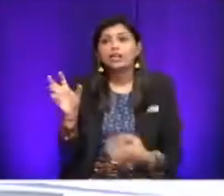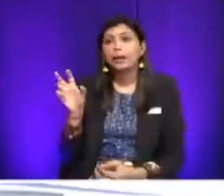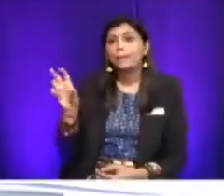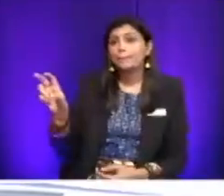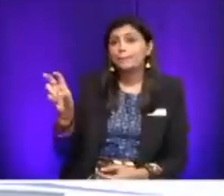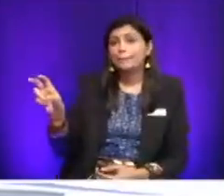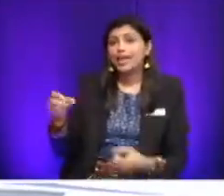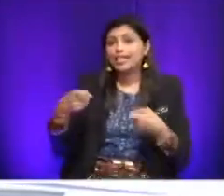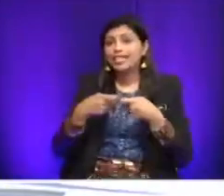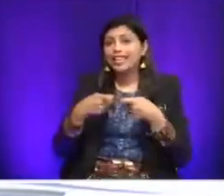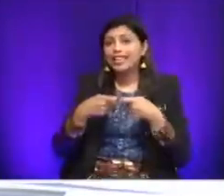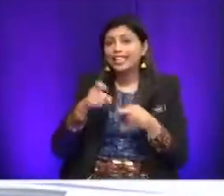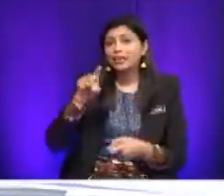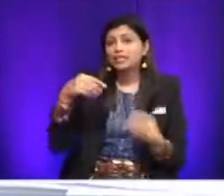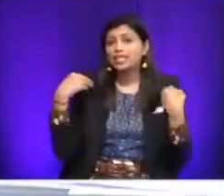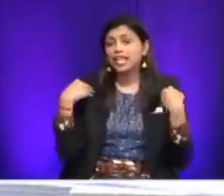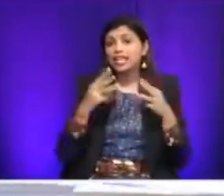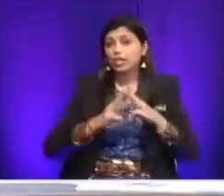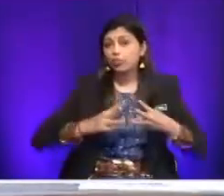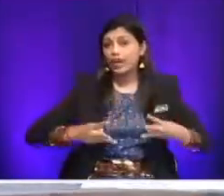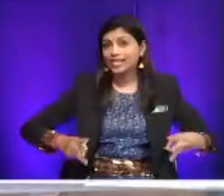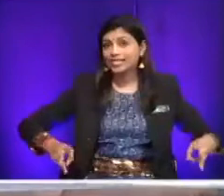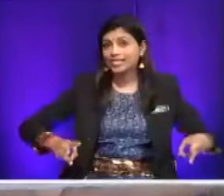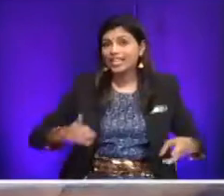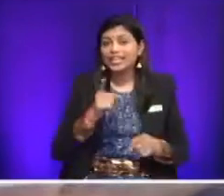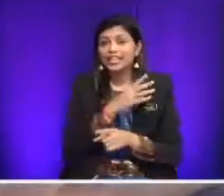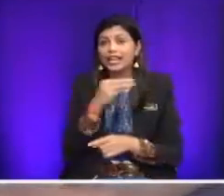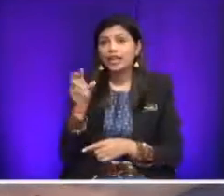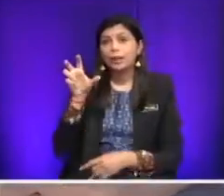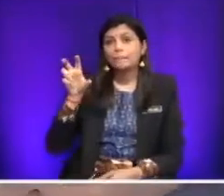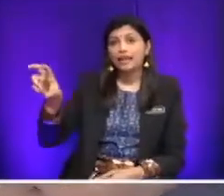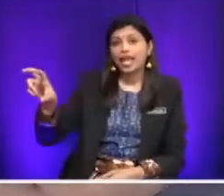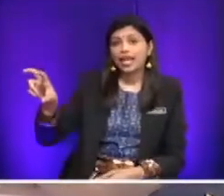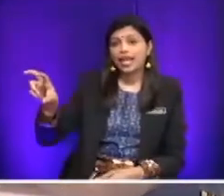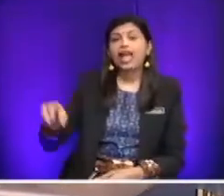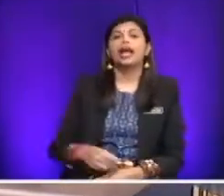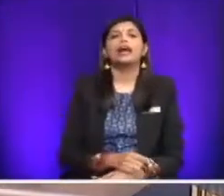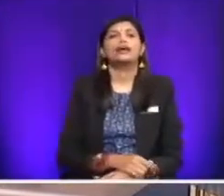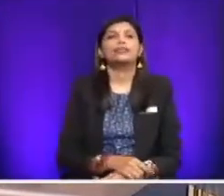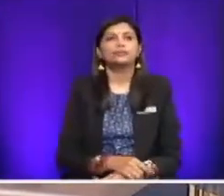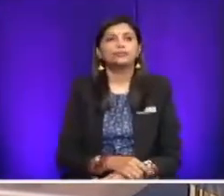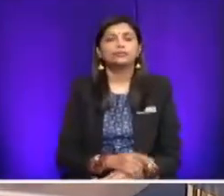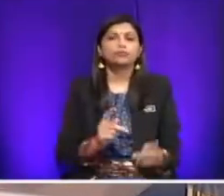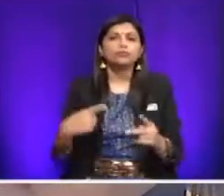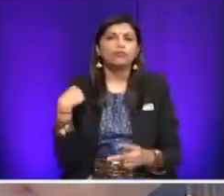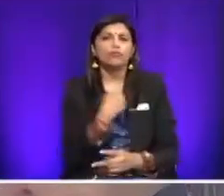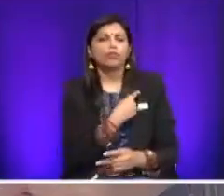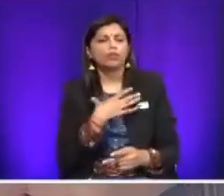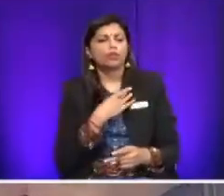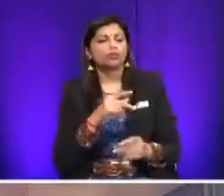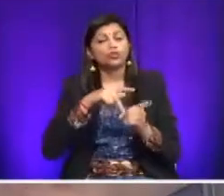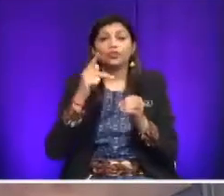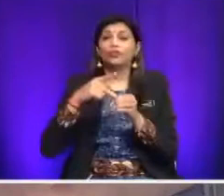kita ada inilah betul betul betul itu di situ gitu Jadi kalau jenis suku berjalan